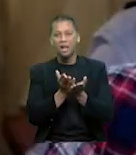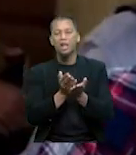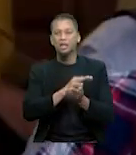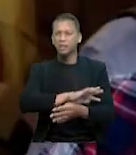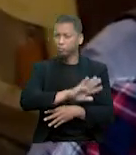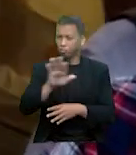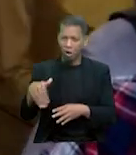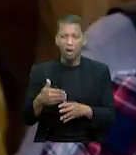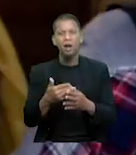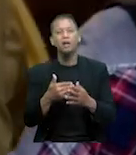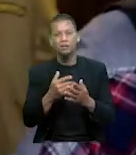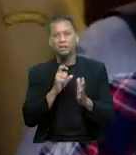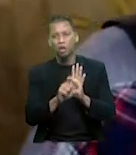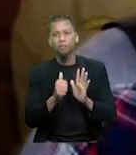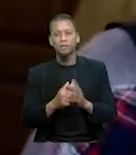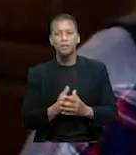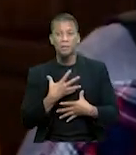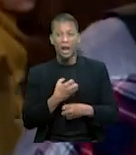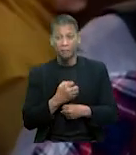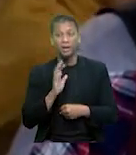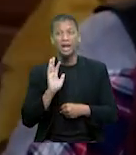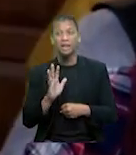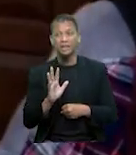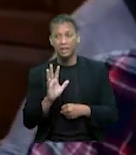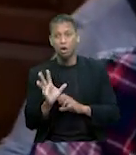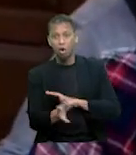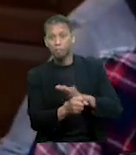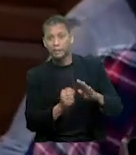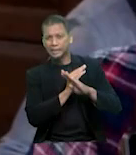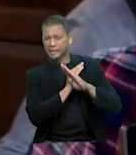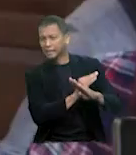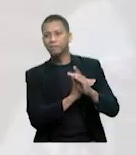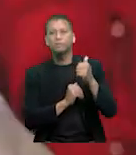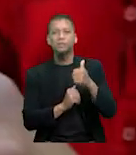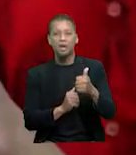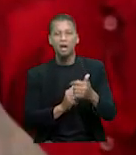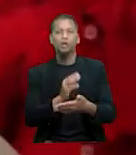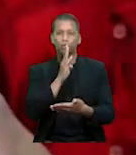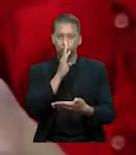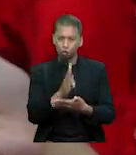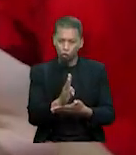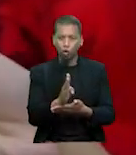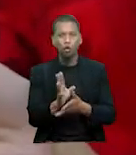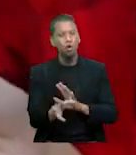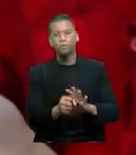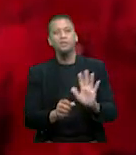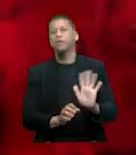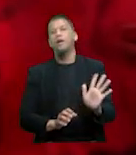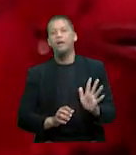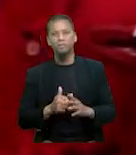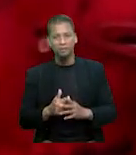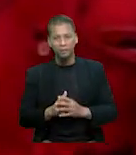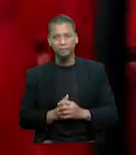bahwa kita bisa melakukan sebuah tindakan yang baik, berintegritas, tanpa korupsi. Kita berharap bahwa mereka